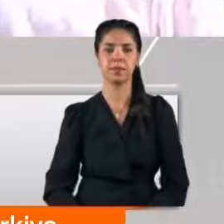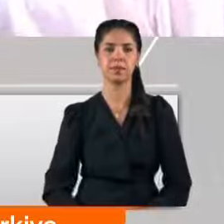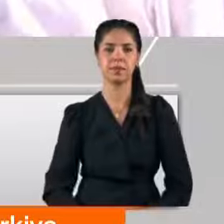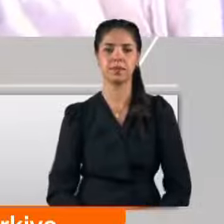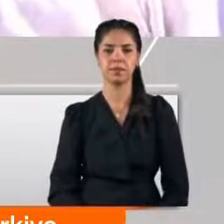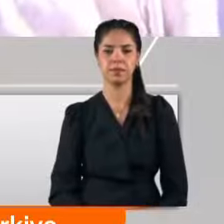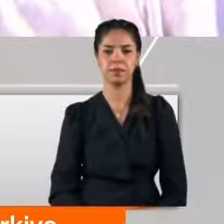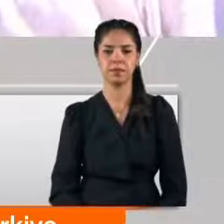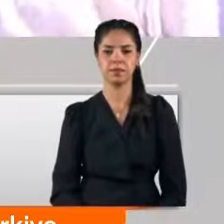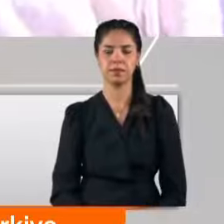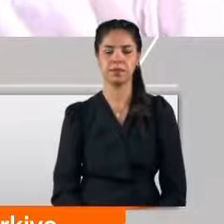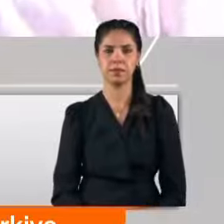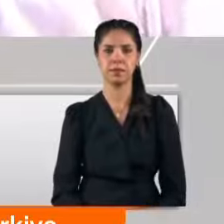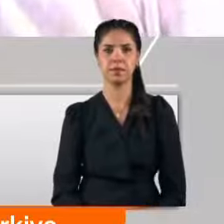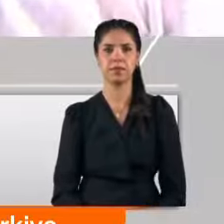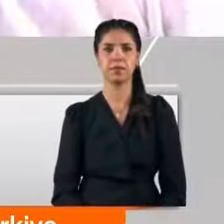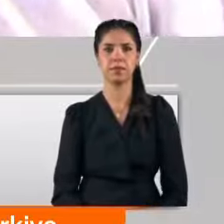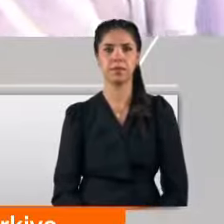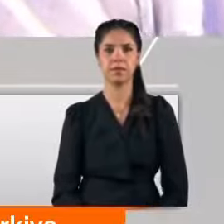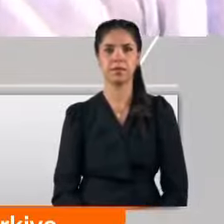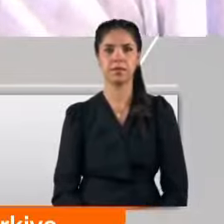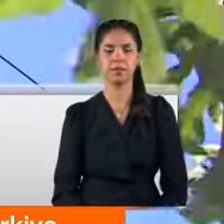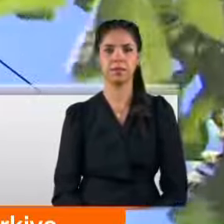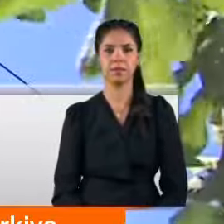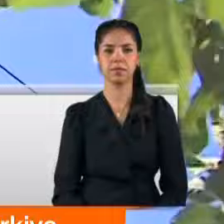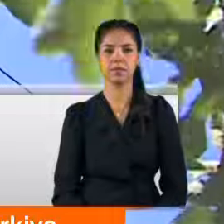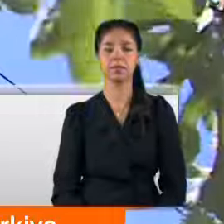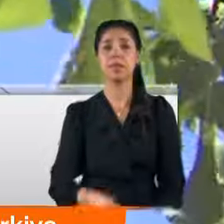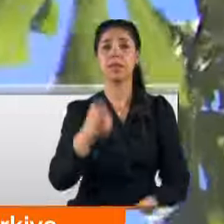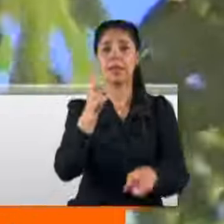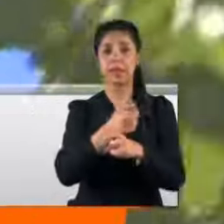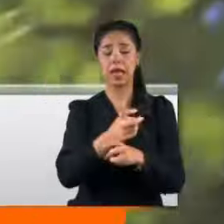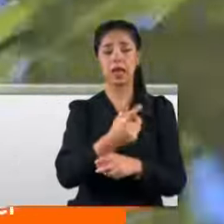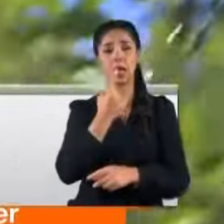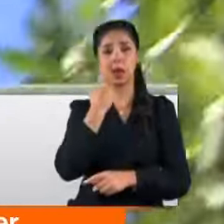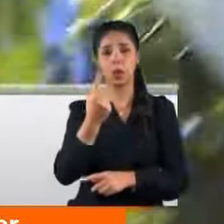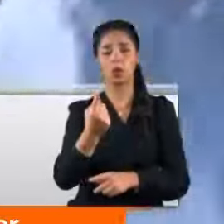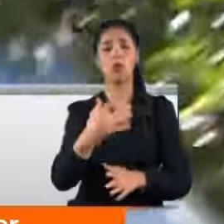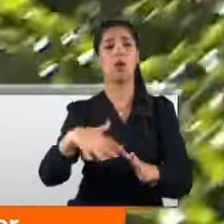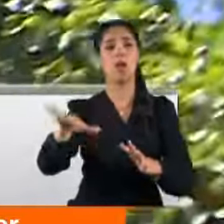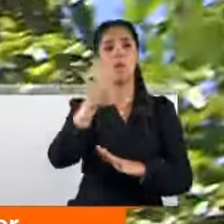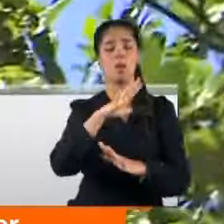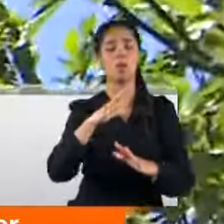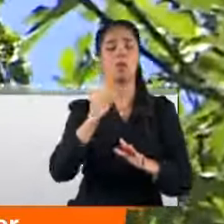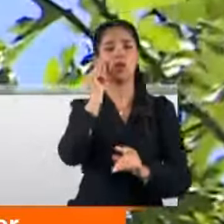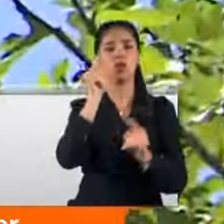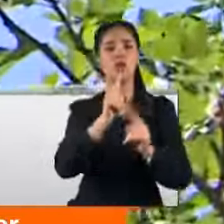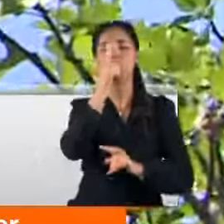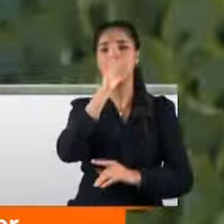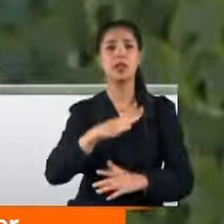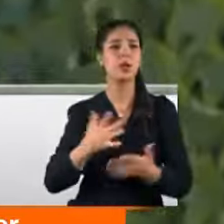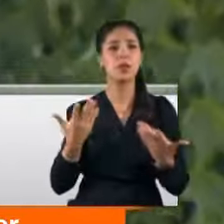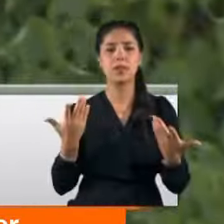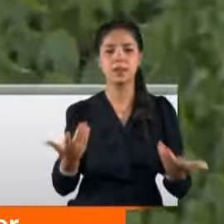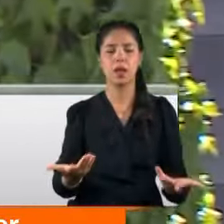kişilerin neler yaşayacağını çok telaffuz etmek istemeyiz. Tehlike karşısında çevre sakinlerinin şimdi tek bir isteği var. O